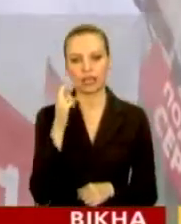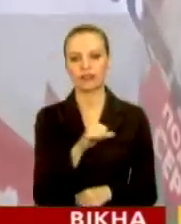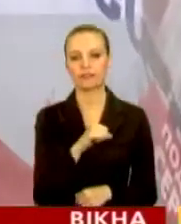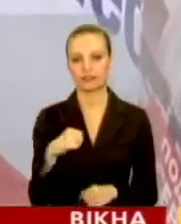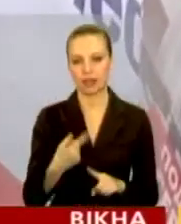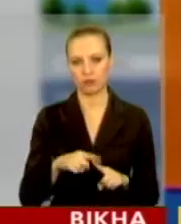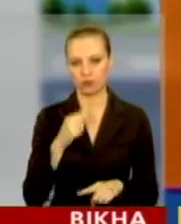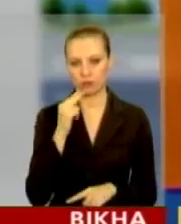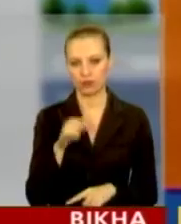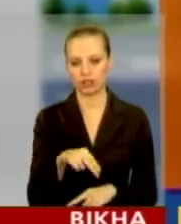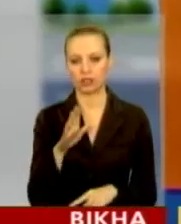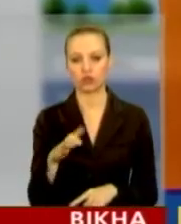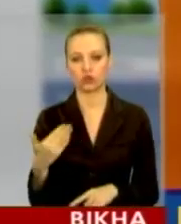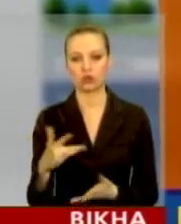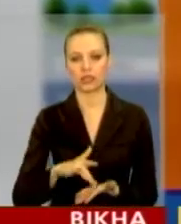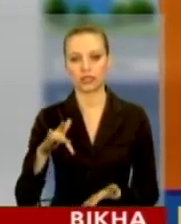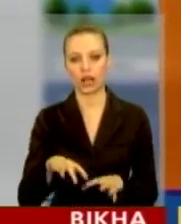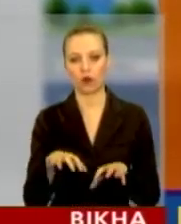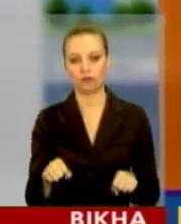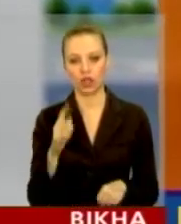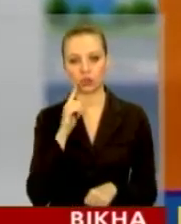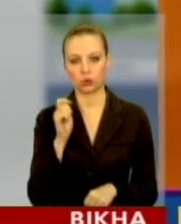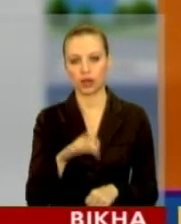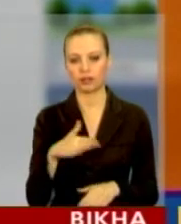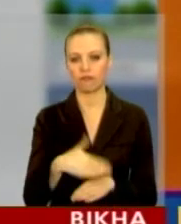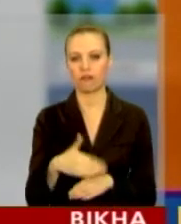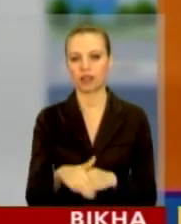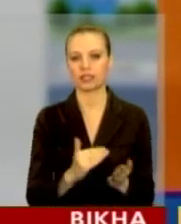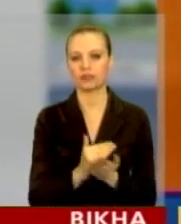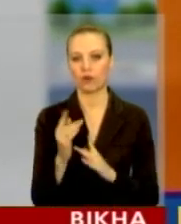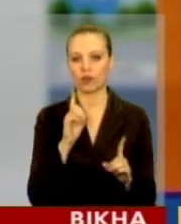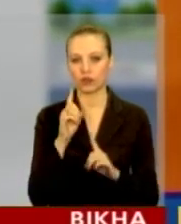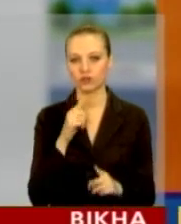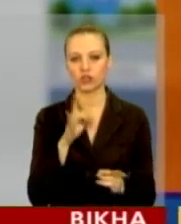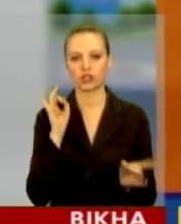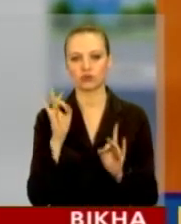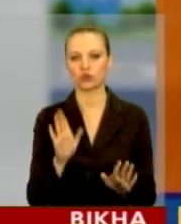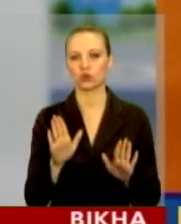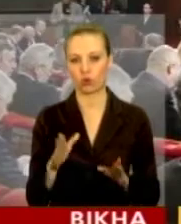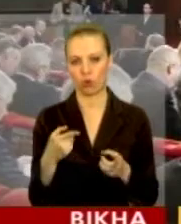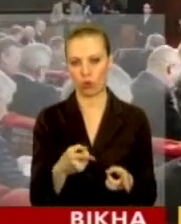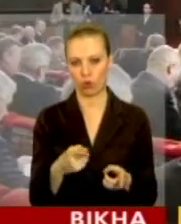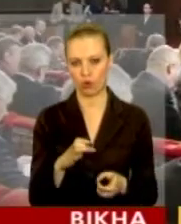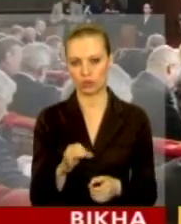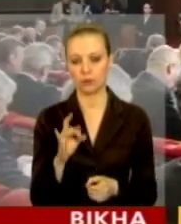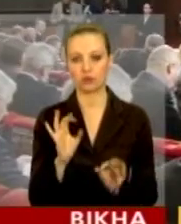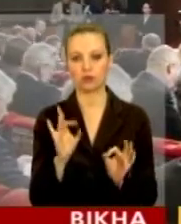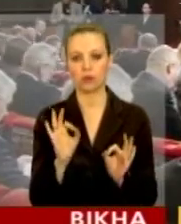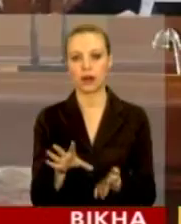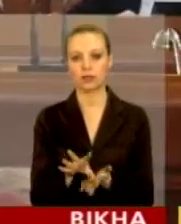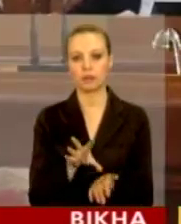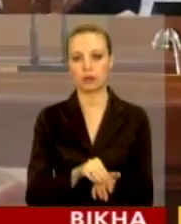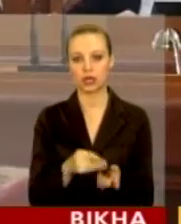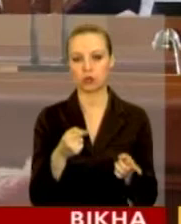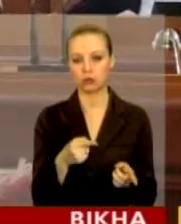у тому винен. Со стороны центральной власти Украины в адрес Верховного Совета звучат только угрозы. Щоправда, прикладу